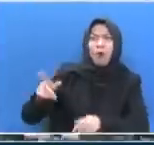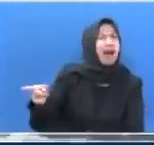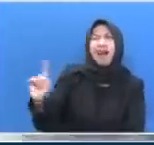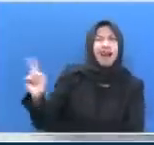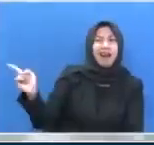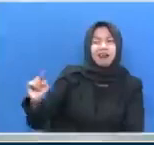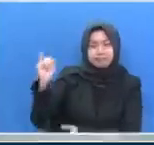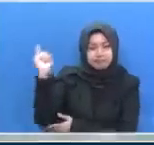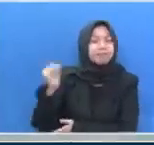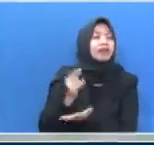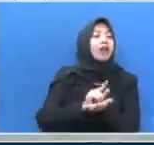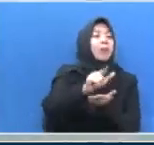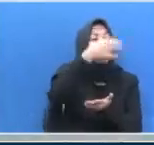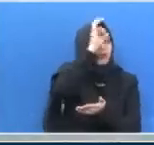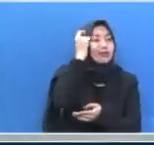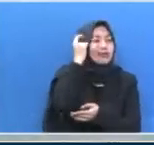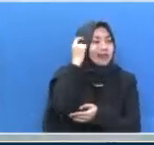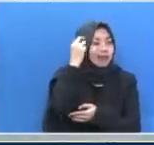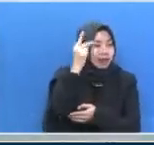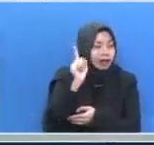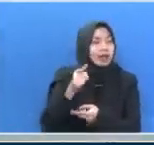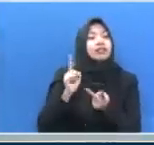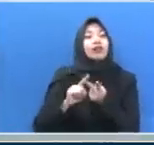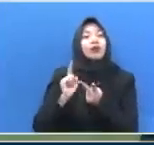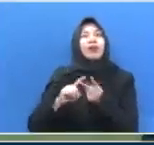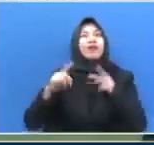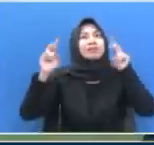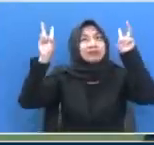politis karena apa judulnya serangan-serangan